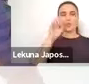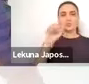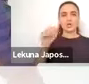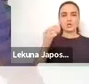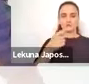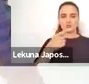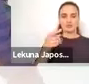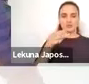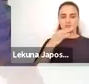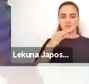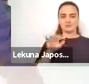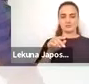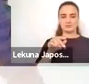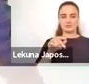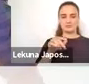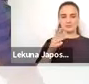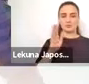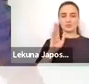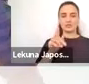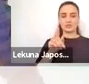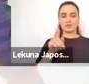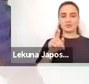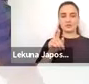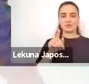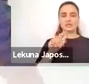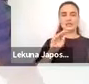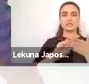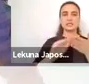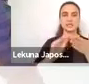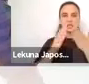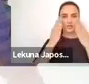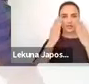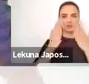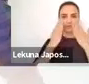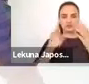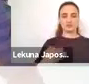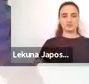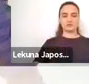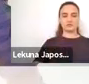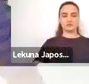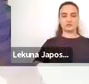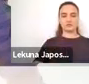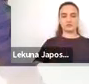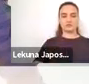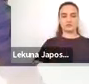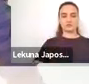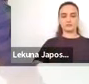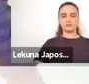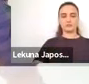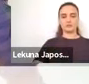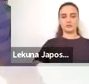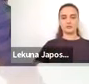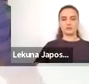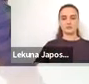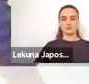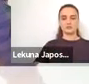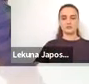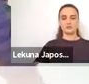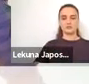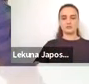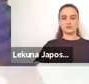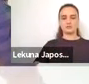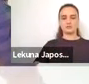თუ იქნება ეს უშუალოდ წერა კითხვა დაუშვათ. კითხვის უნარის გავარჯიშება და წერის უნარის გავარჯიშება, ხო?